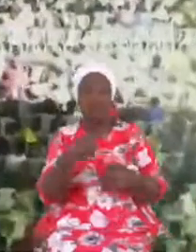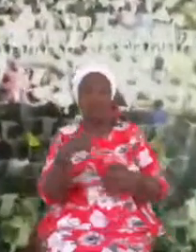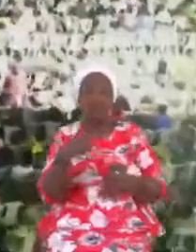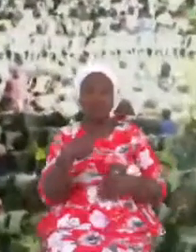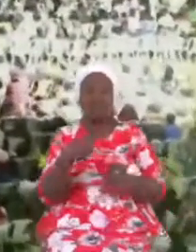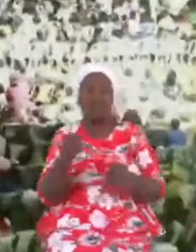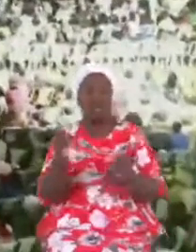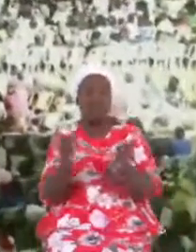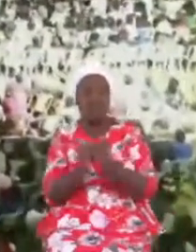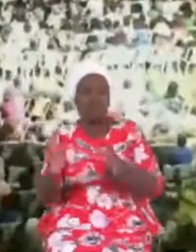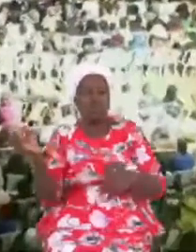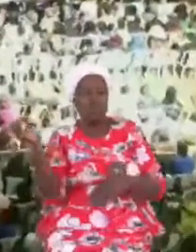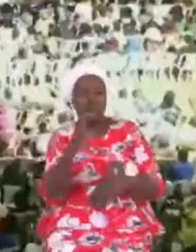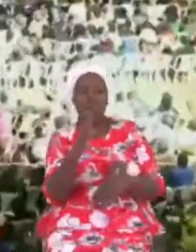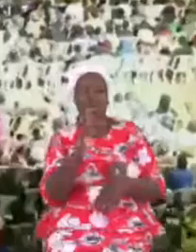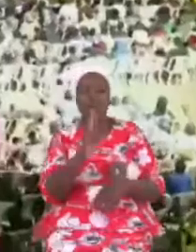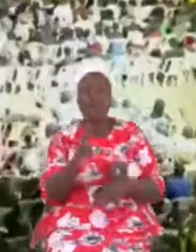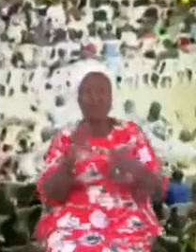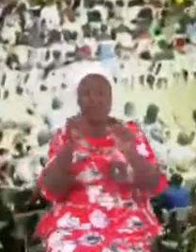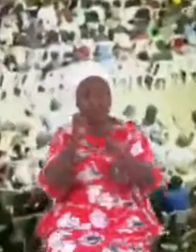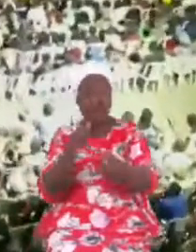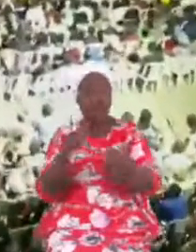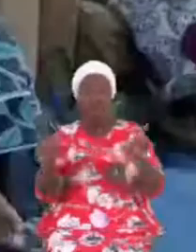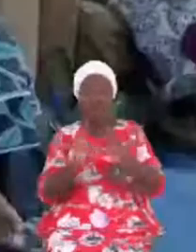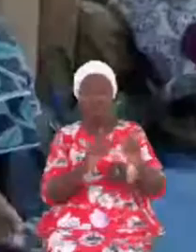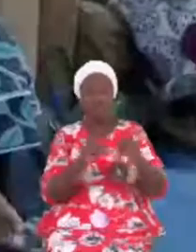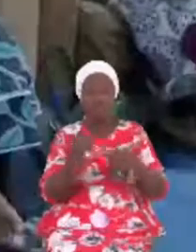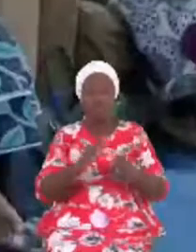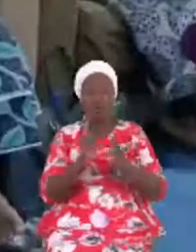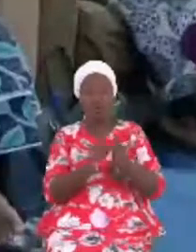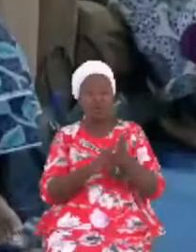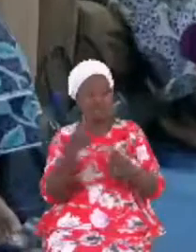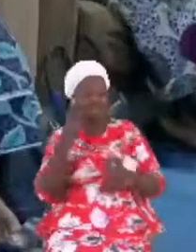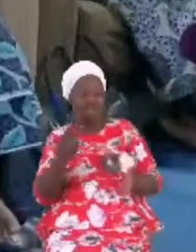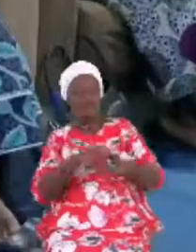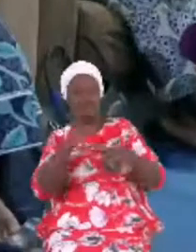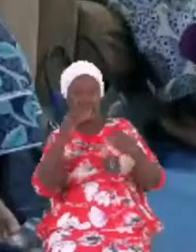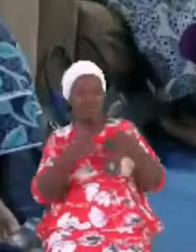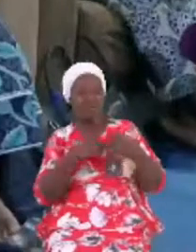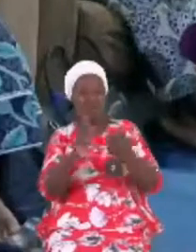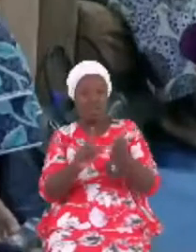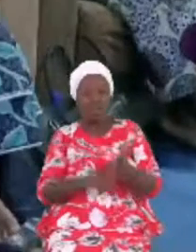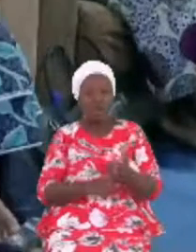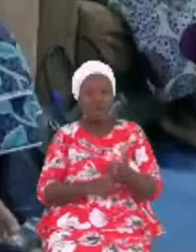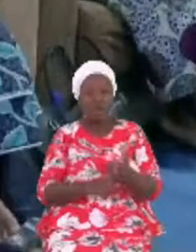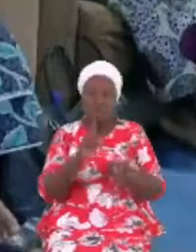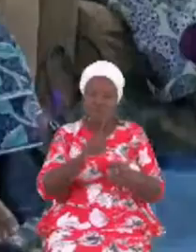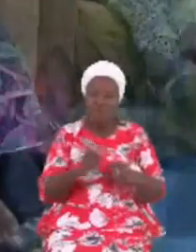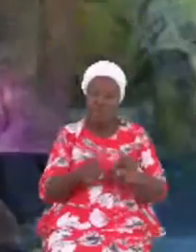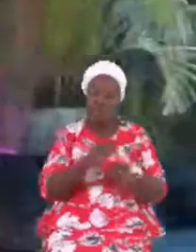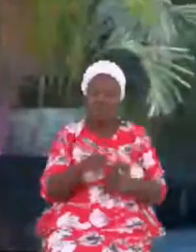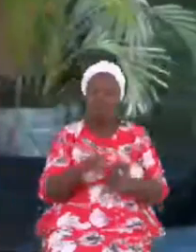Il dit, s'il dit lapider sur la loi, hein, vous voyez, il n'a pas l'amour. S'ils disaient, ne la lapidez